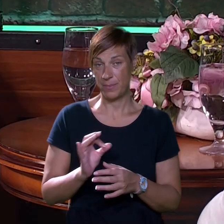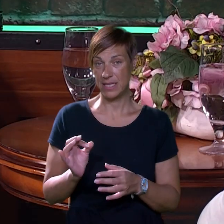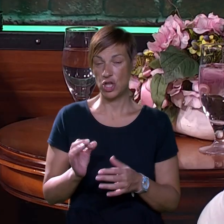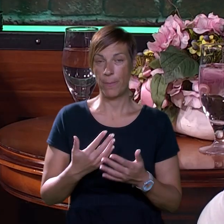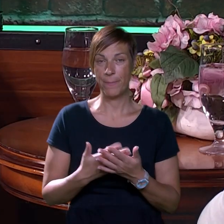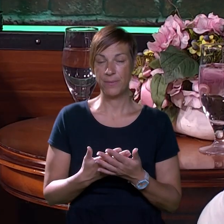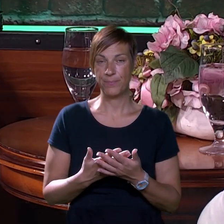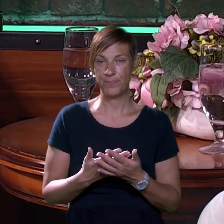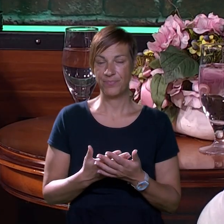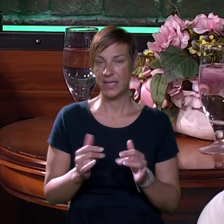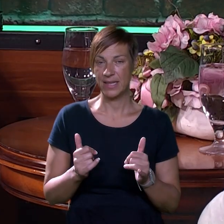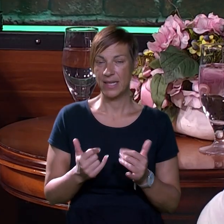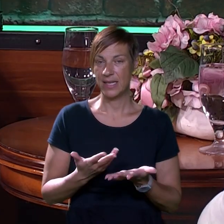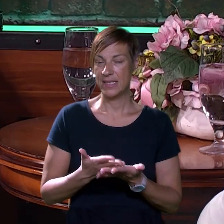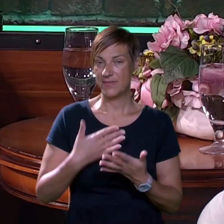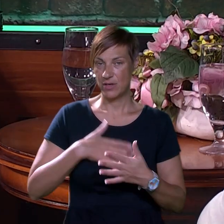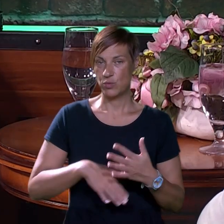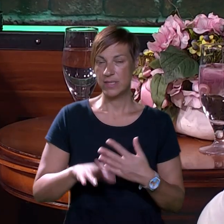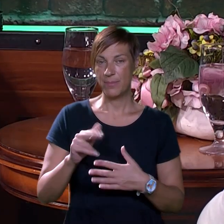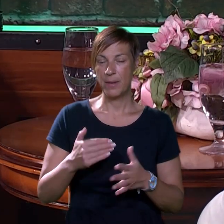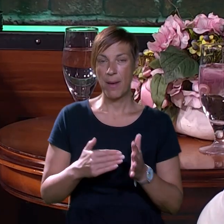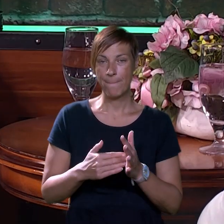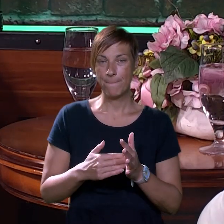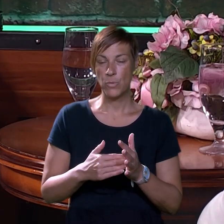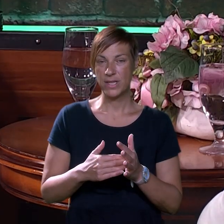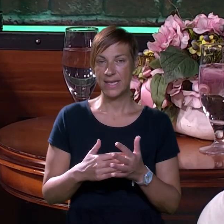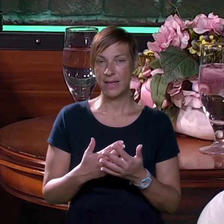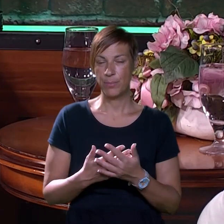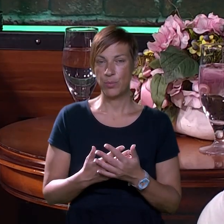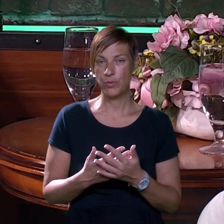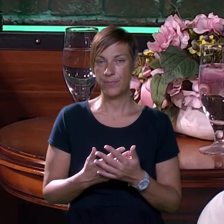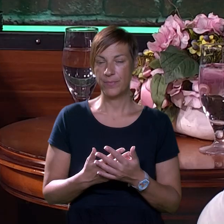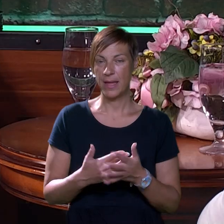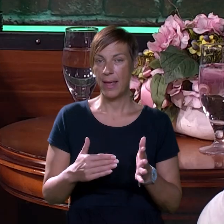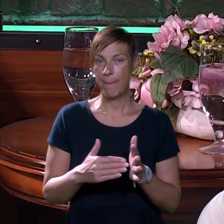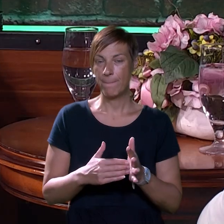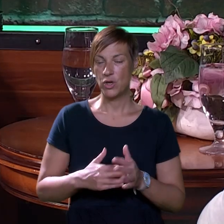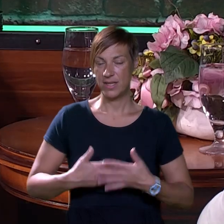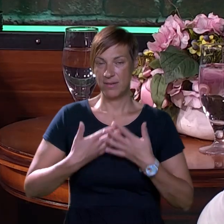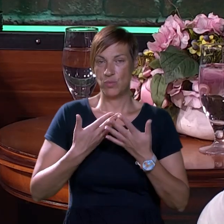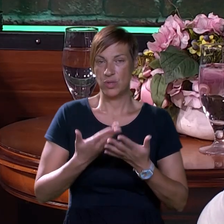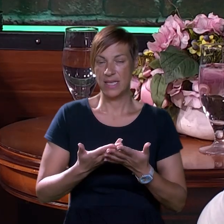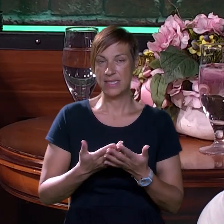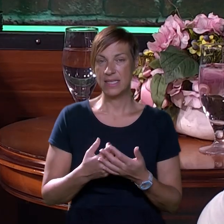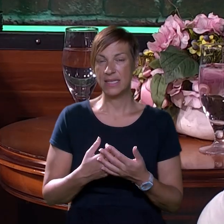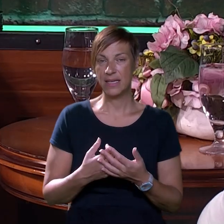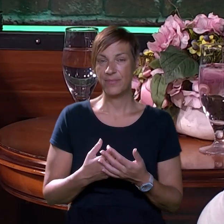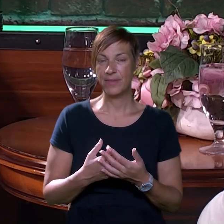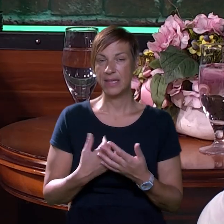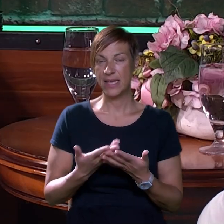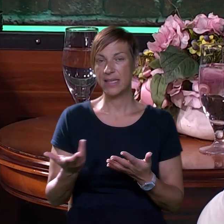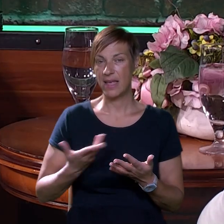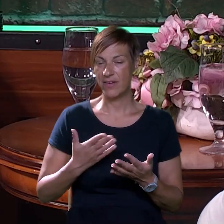dobri. Da. Svak u sebi ima onu potrebu. I, i potrebu da se da, jer tih